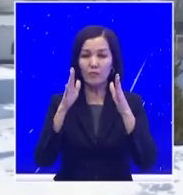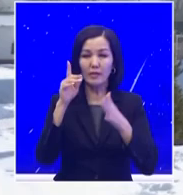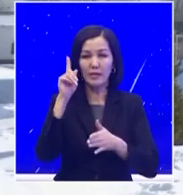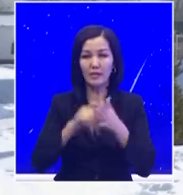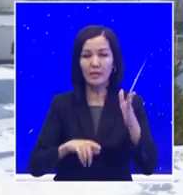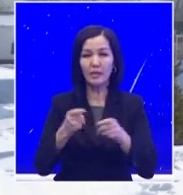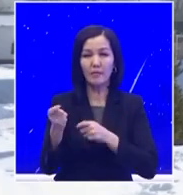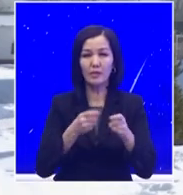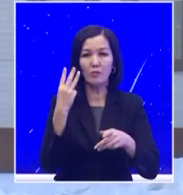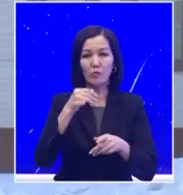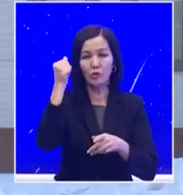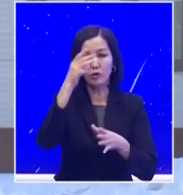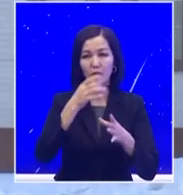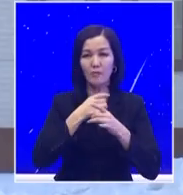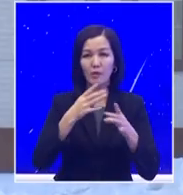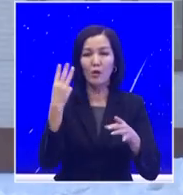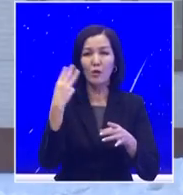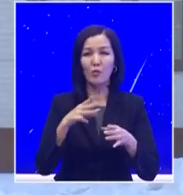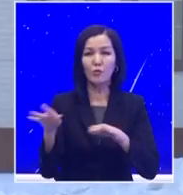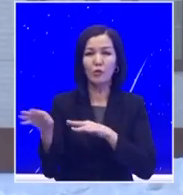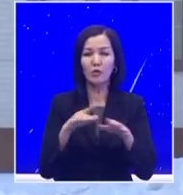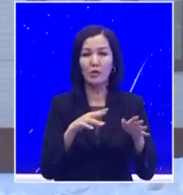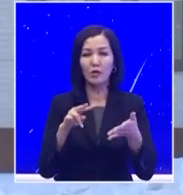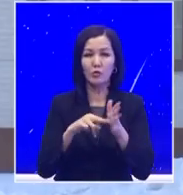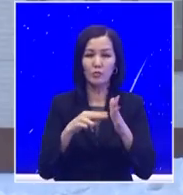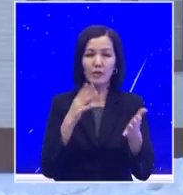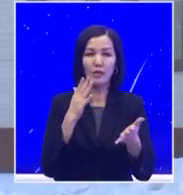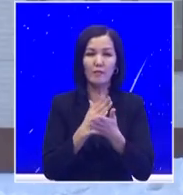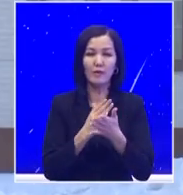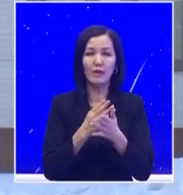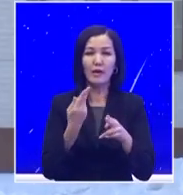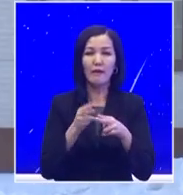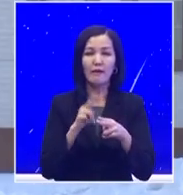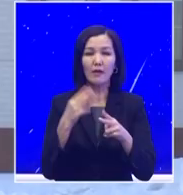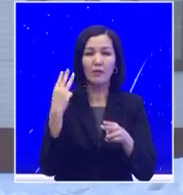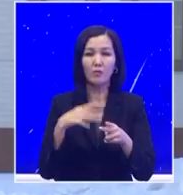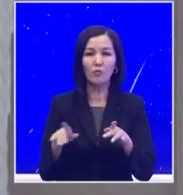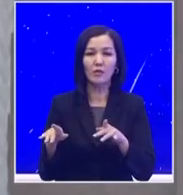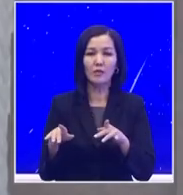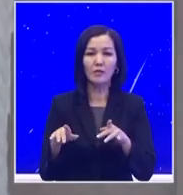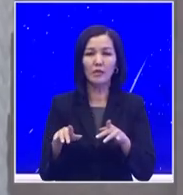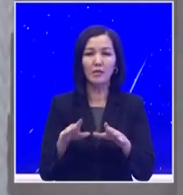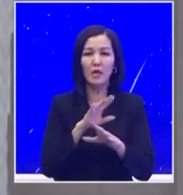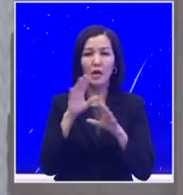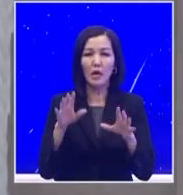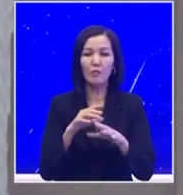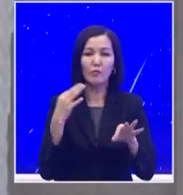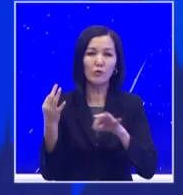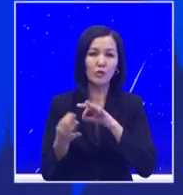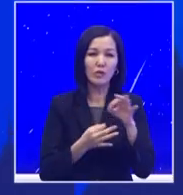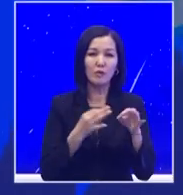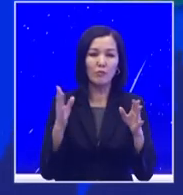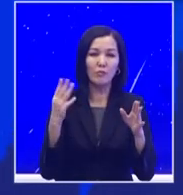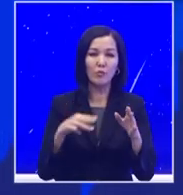30 жылдық мерейтой аясында 32 шараны өткізуді жоспарлап отыр. Яғни 30 ата-анасының қамқорынсыз қалған балаға, 30